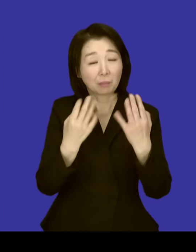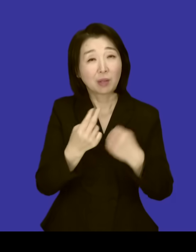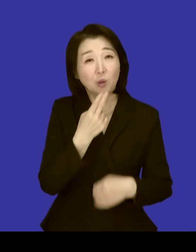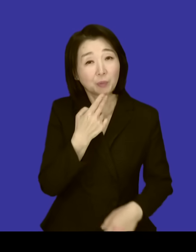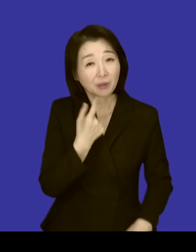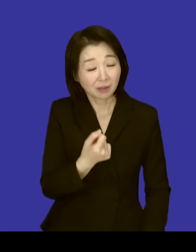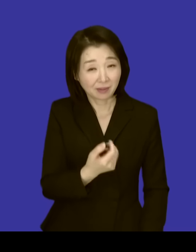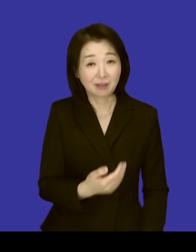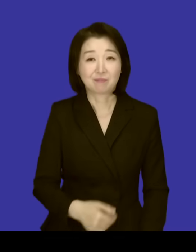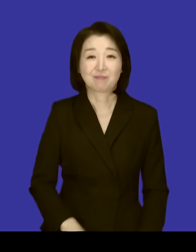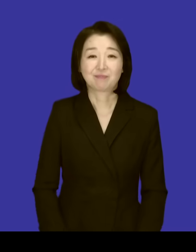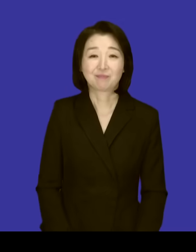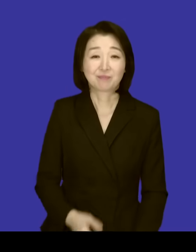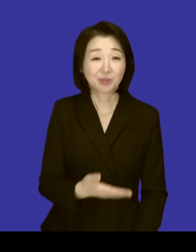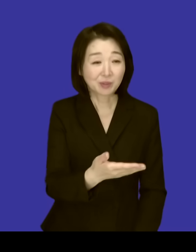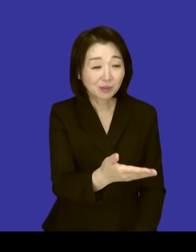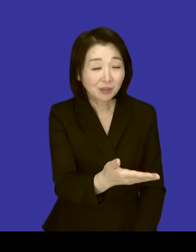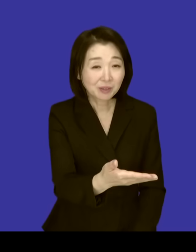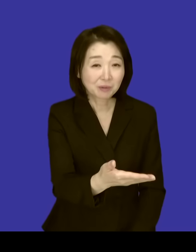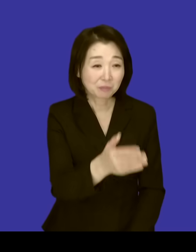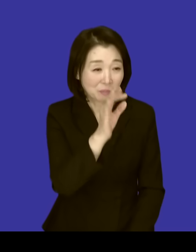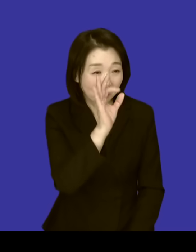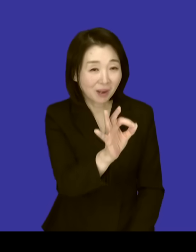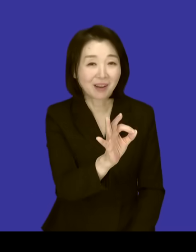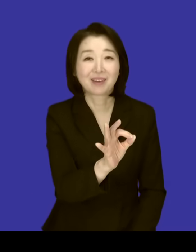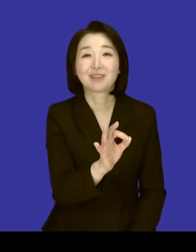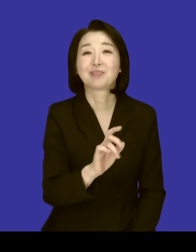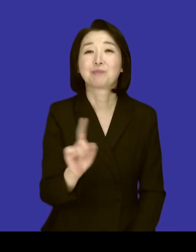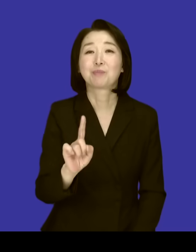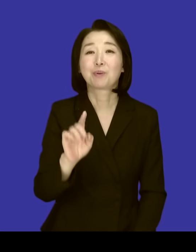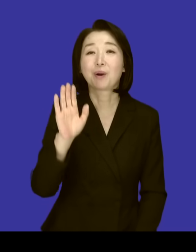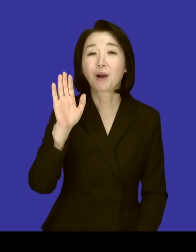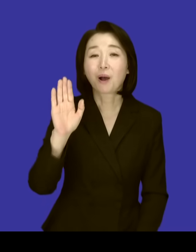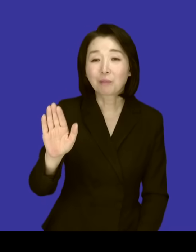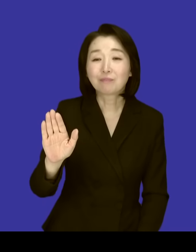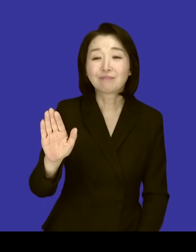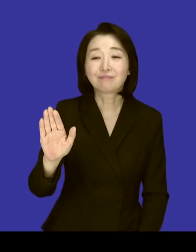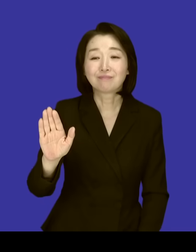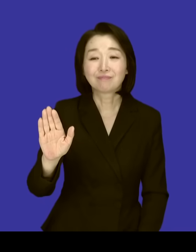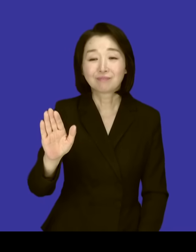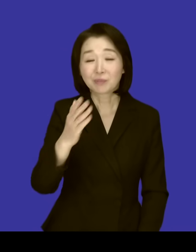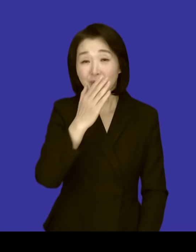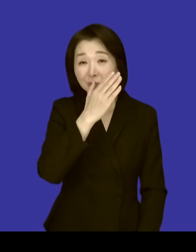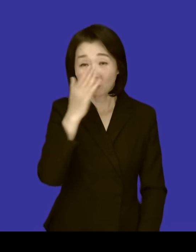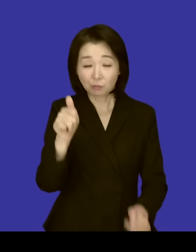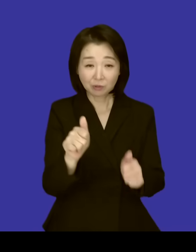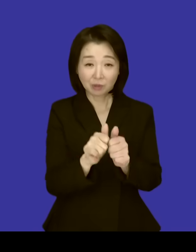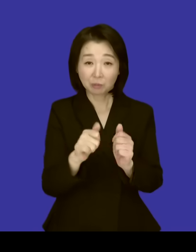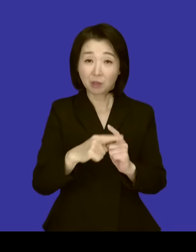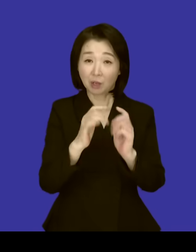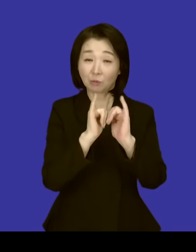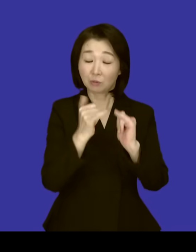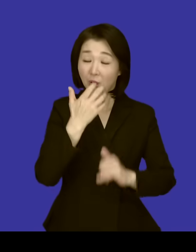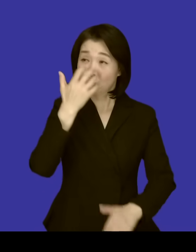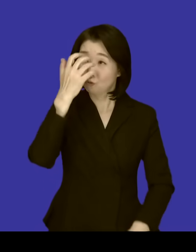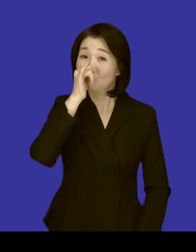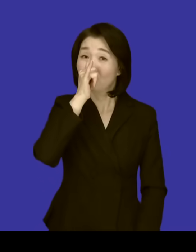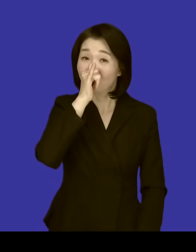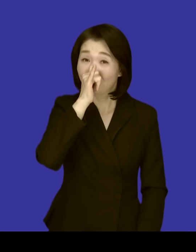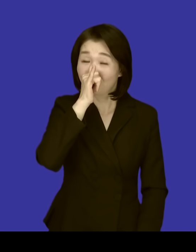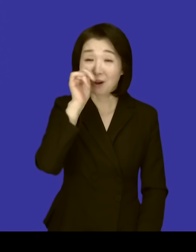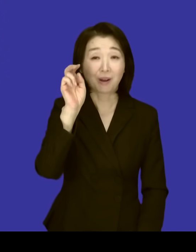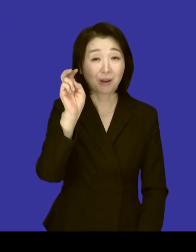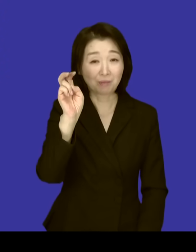우리 선생님을 또 보면서 앞으로 많은 또 젊은 남자 간호사를 꿈꾸는